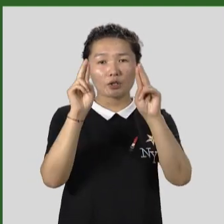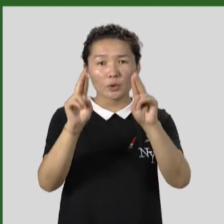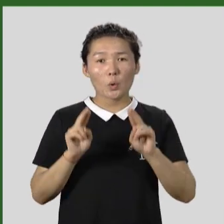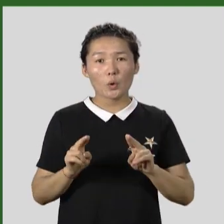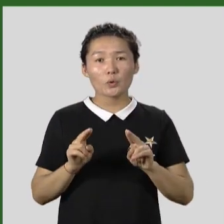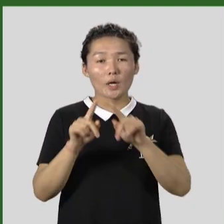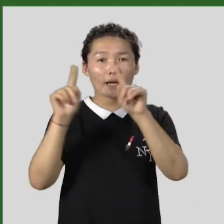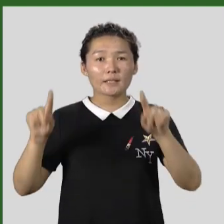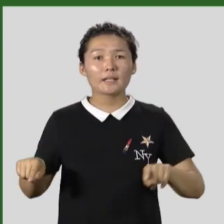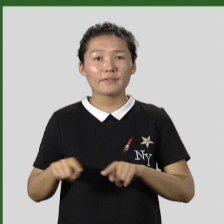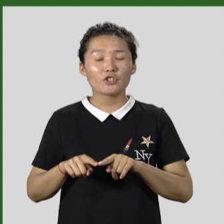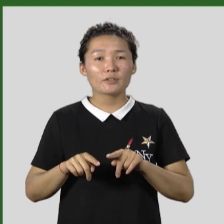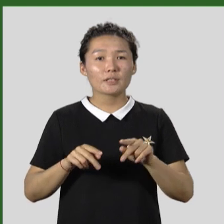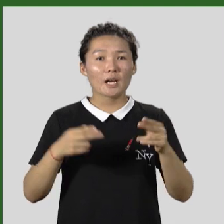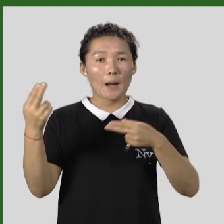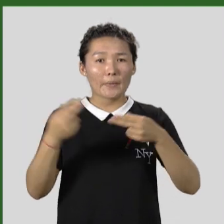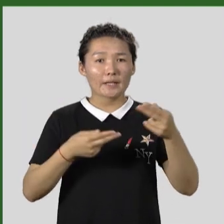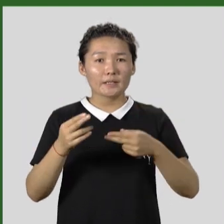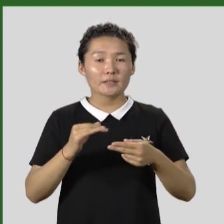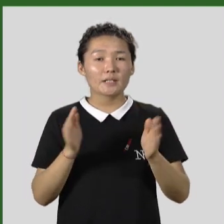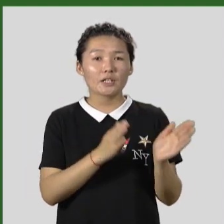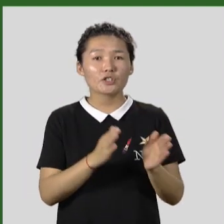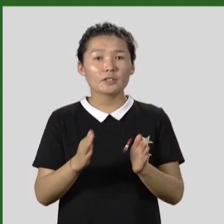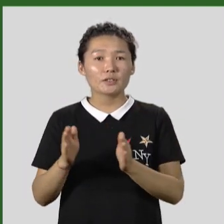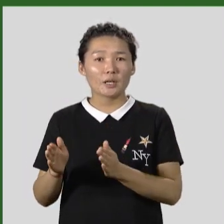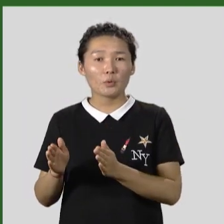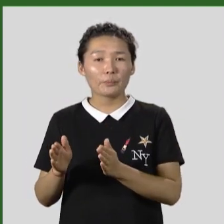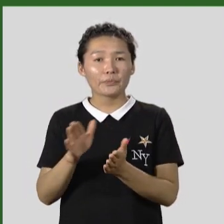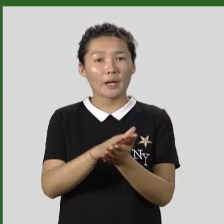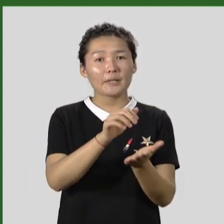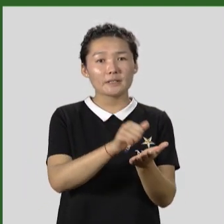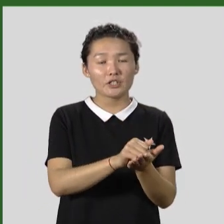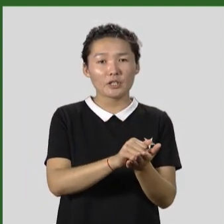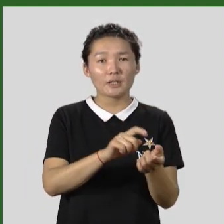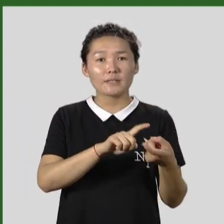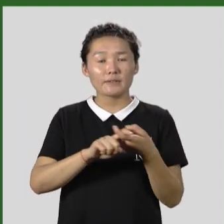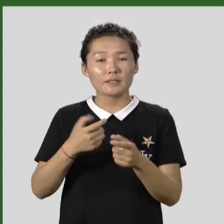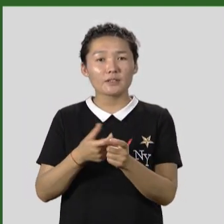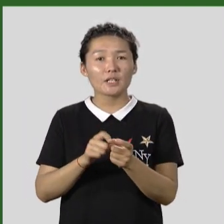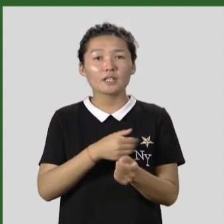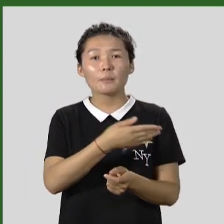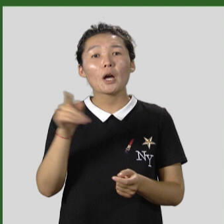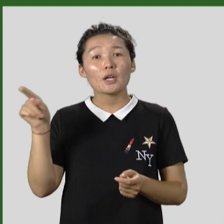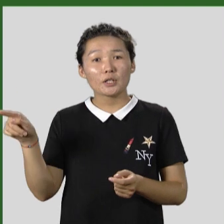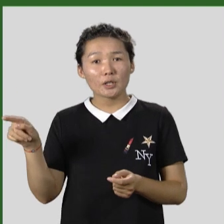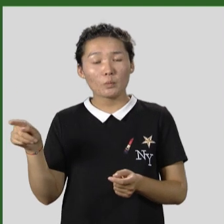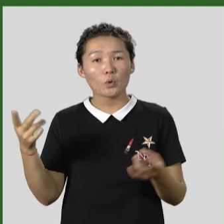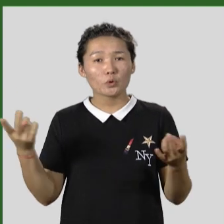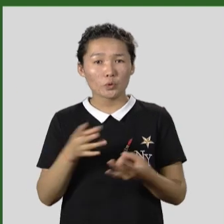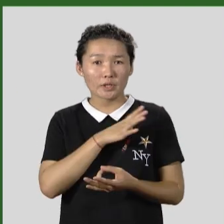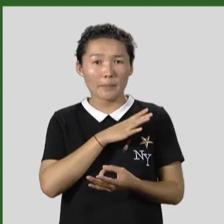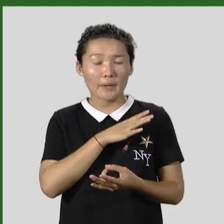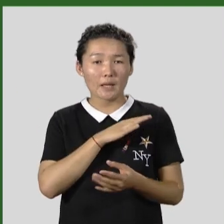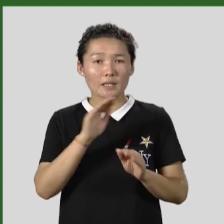проекций и систему обозначений. В связи с этим ему пришлось создать новую науку